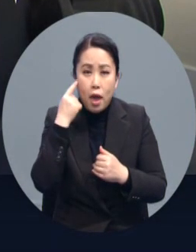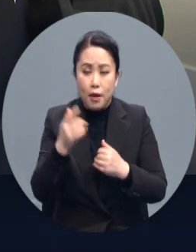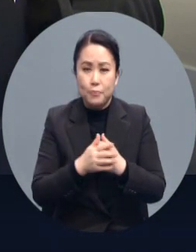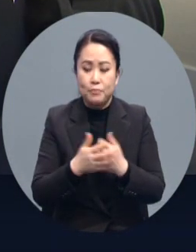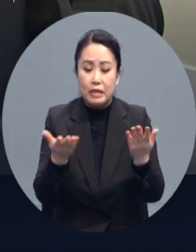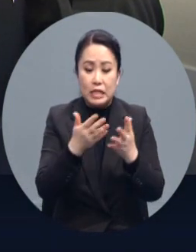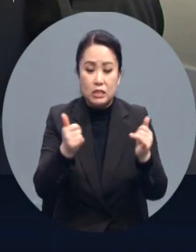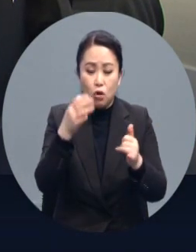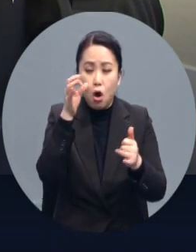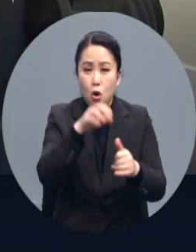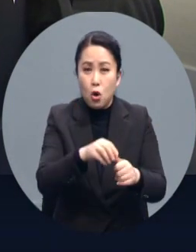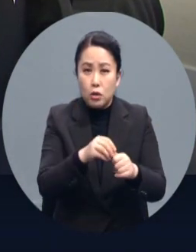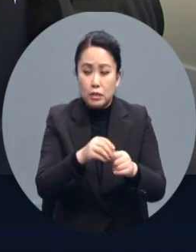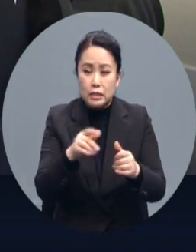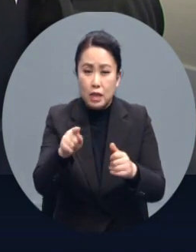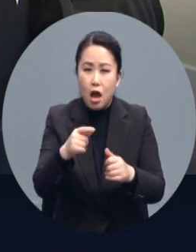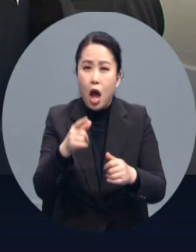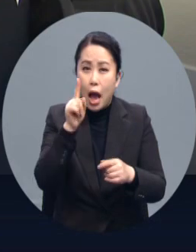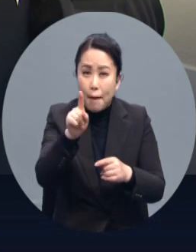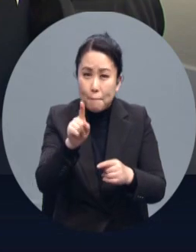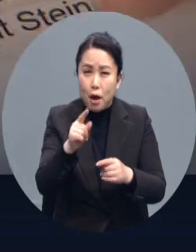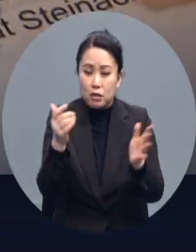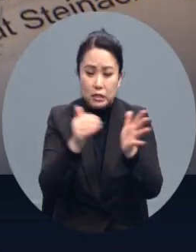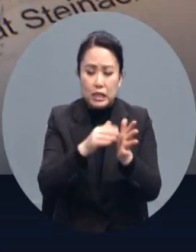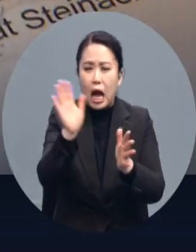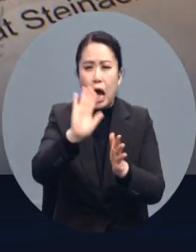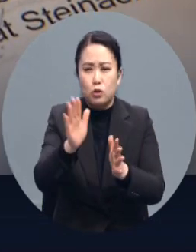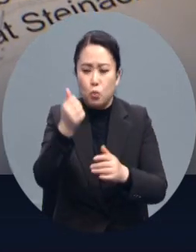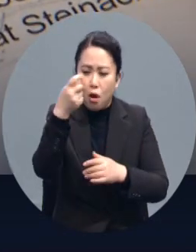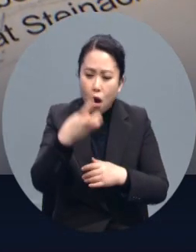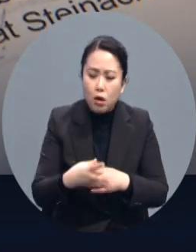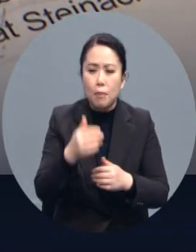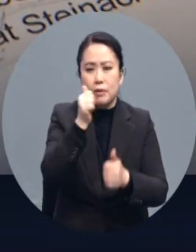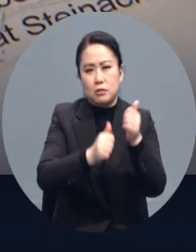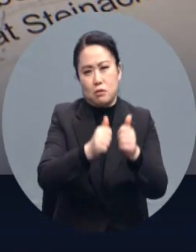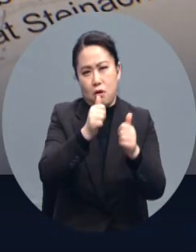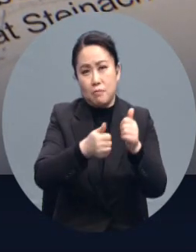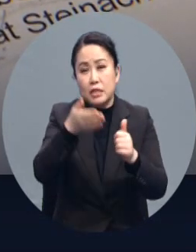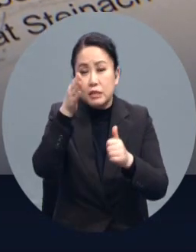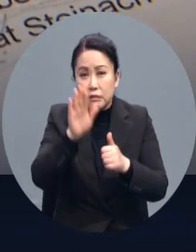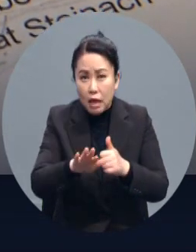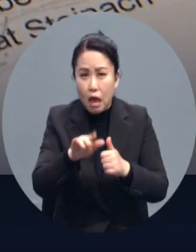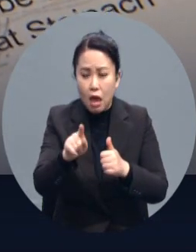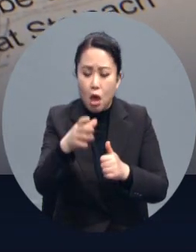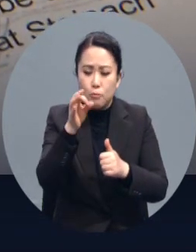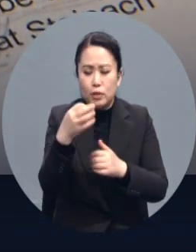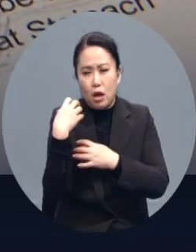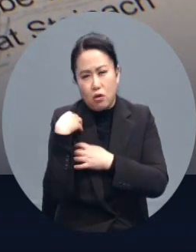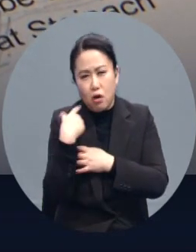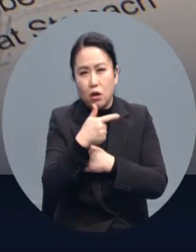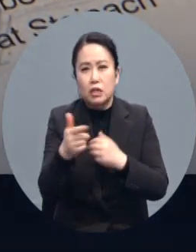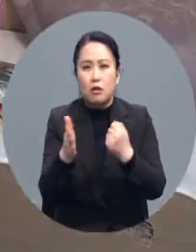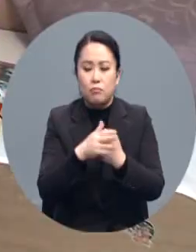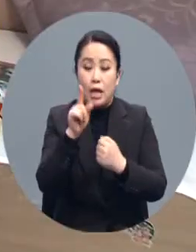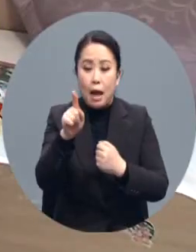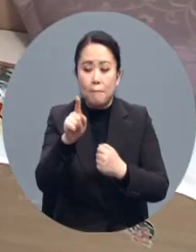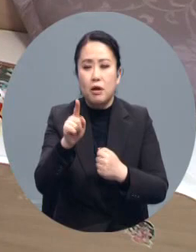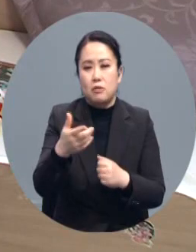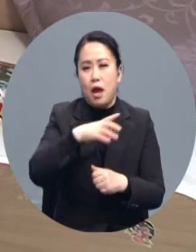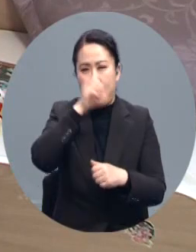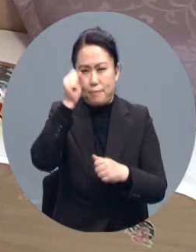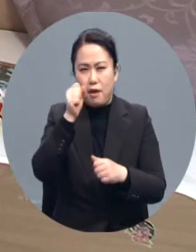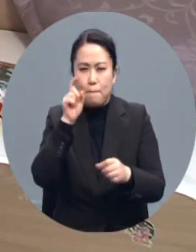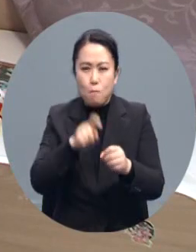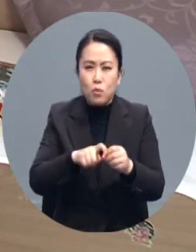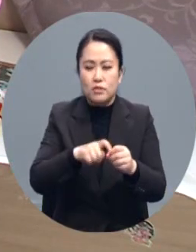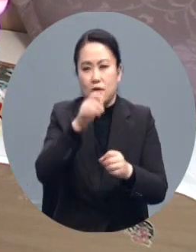번 봐야 되는데 여러 번 볼 때 비용이 너무 많이 들다 보니까 한 번에 합격하려고 하는 그런 부담이 조금 있는 것 같아요.